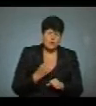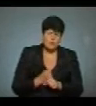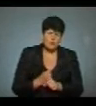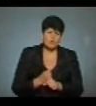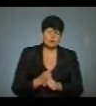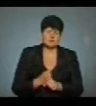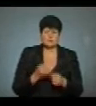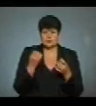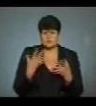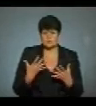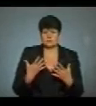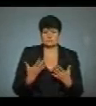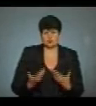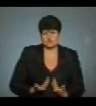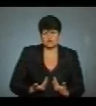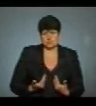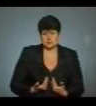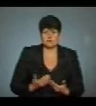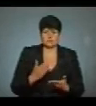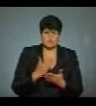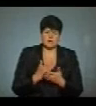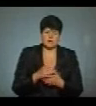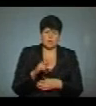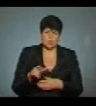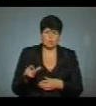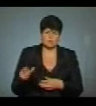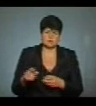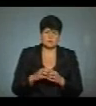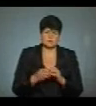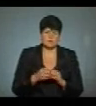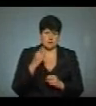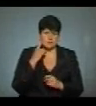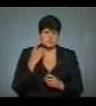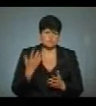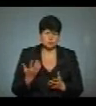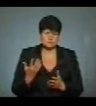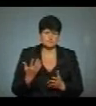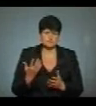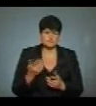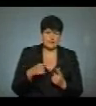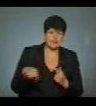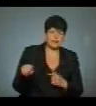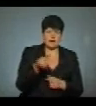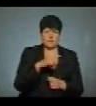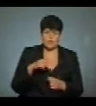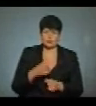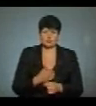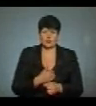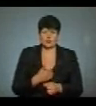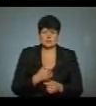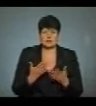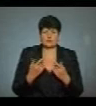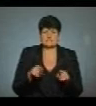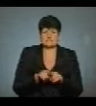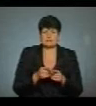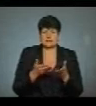в звичайному буденному житті, бо є люди з вадами слуху навколо, і хочеться якось з ними